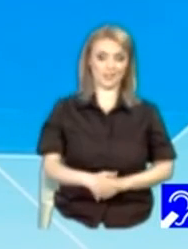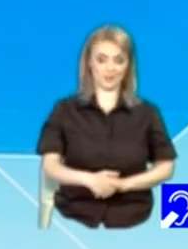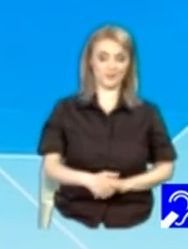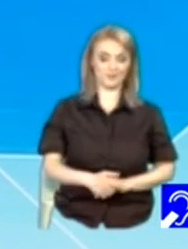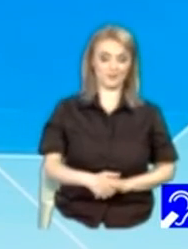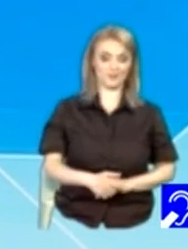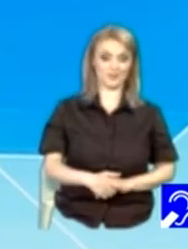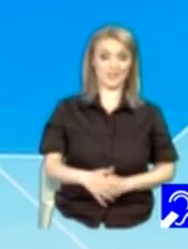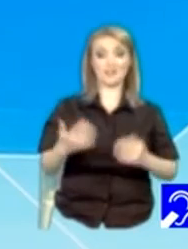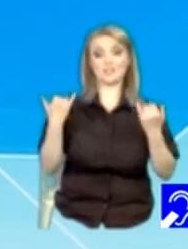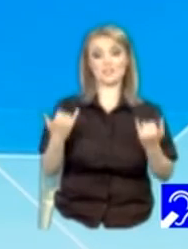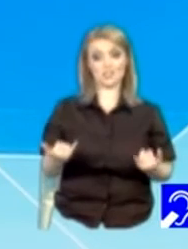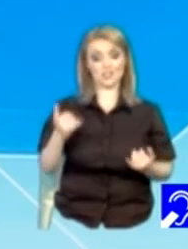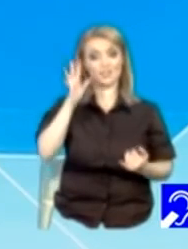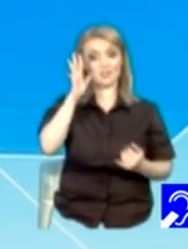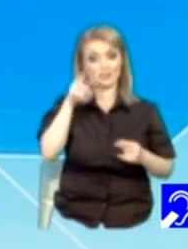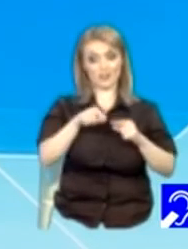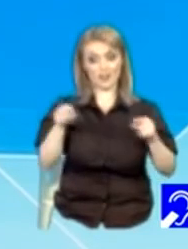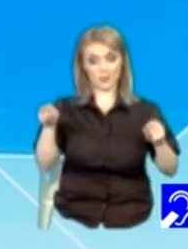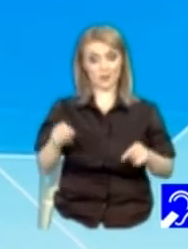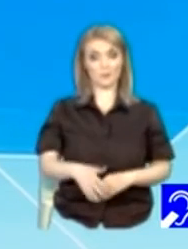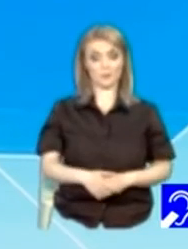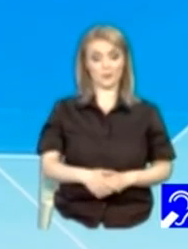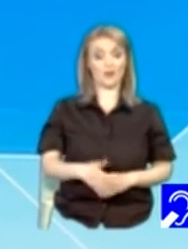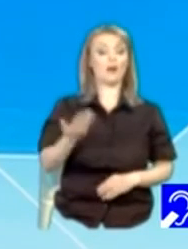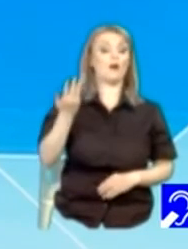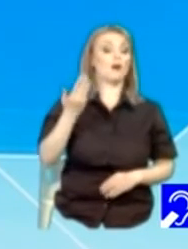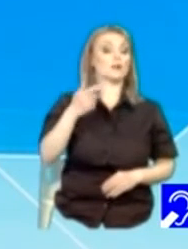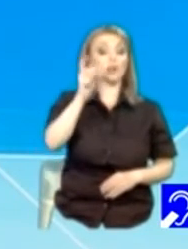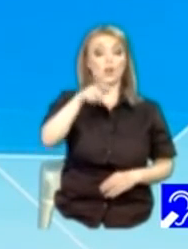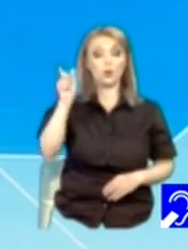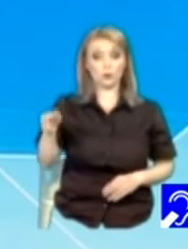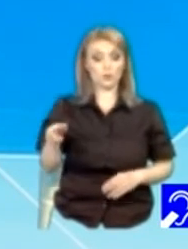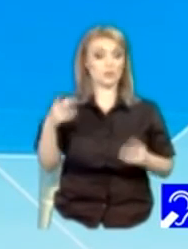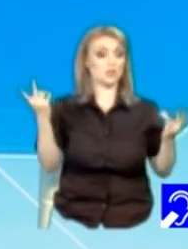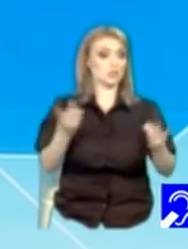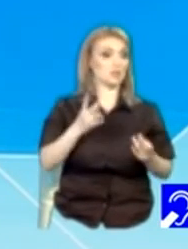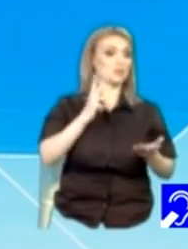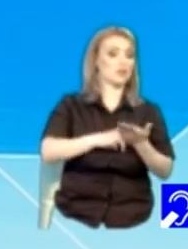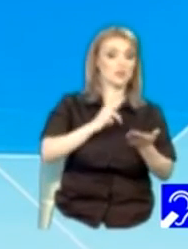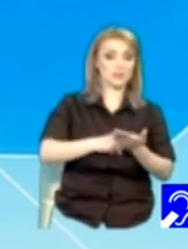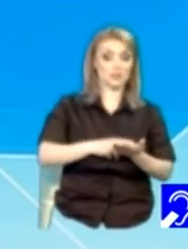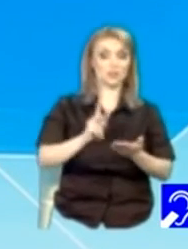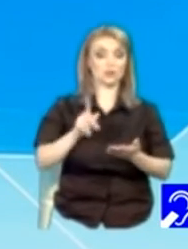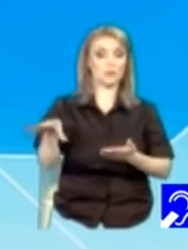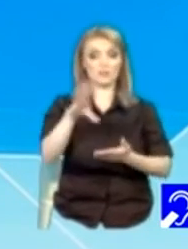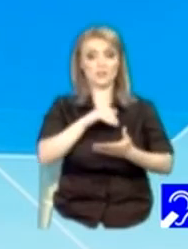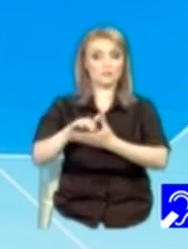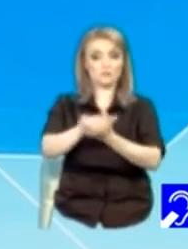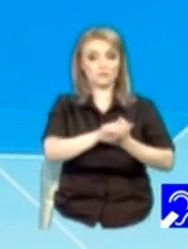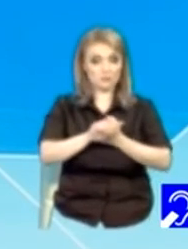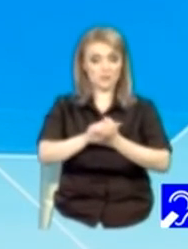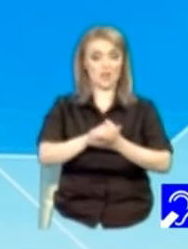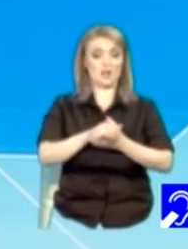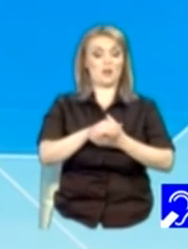venit un moment crucial în care cetățenii noștri dau dovadă de unitate și de mobilizare într-o a scăpa